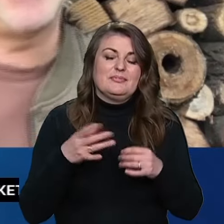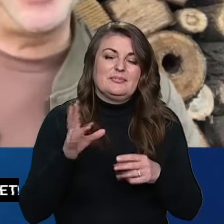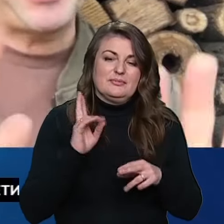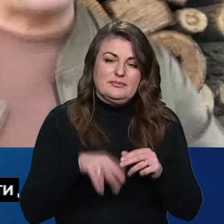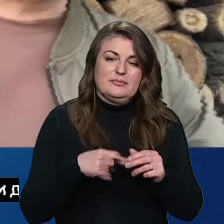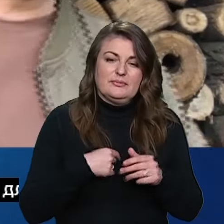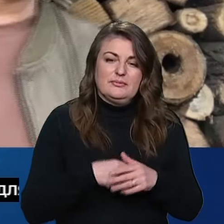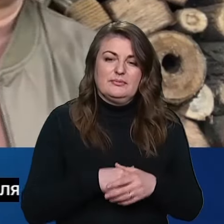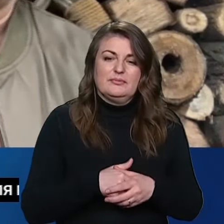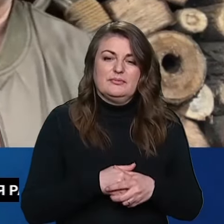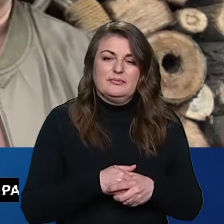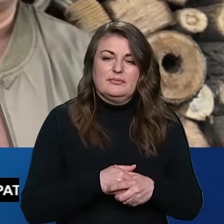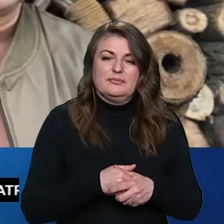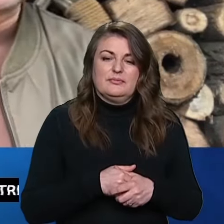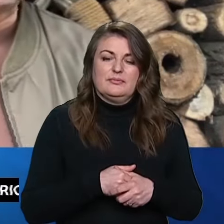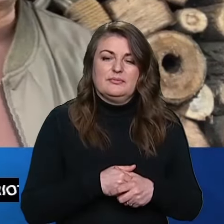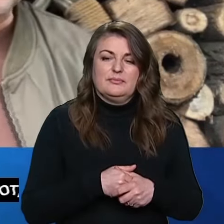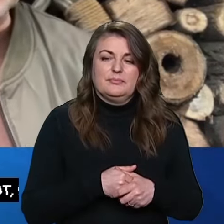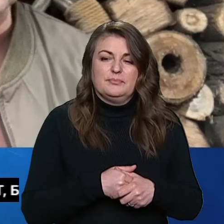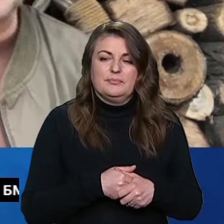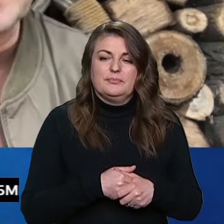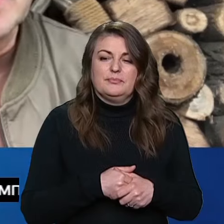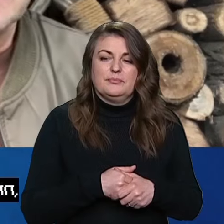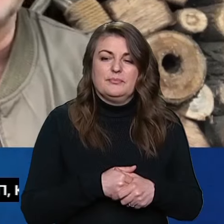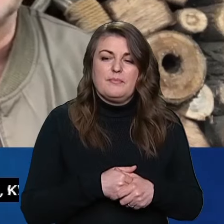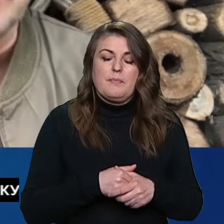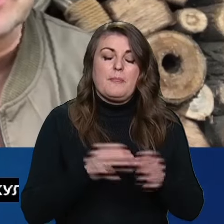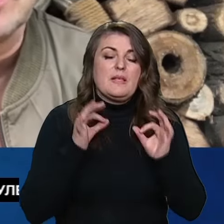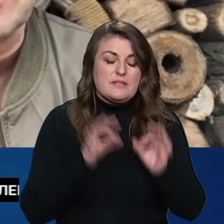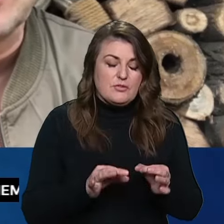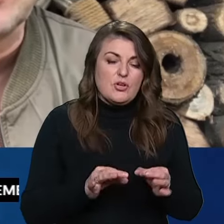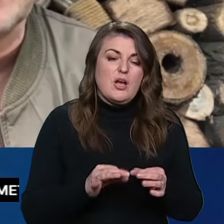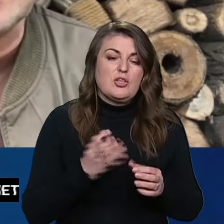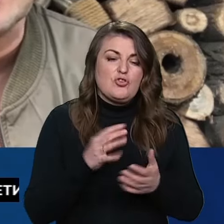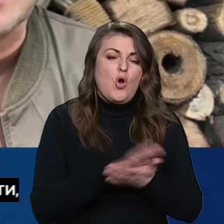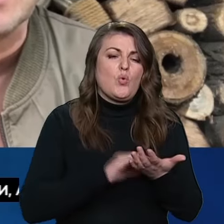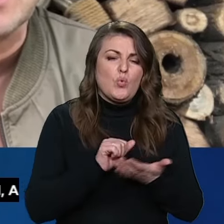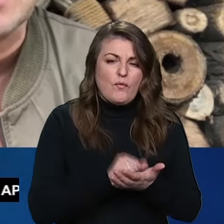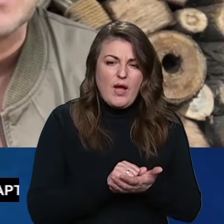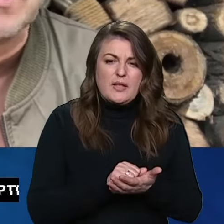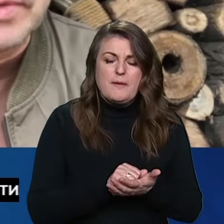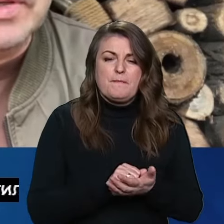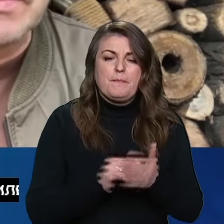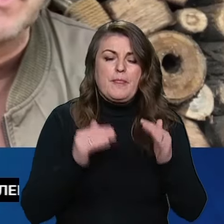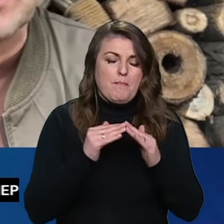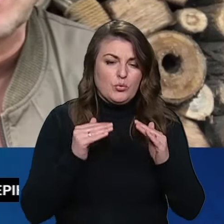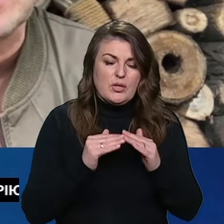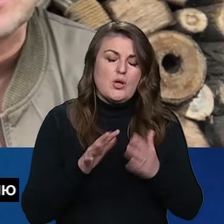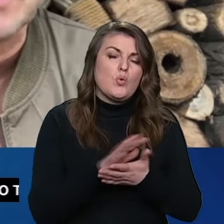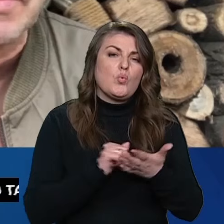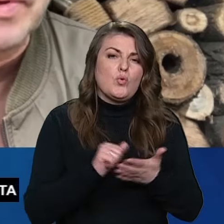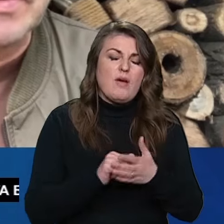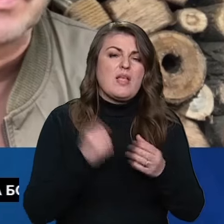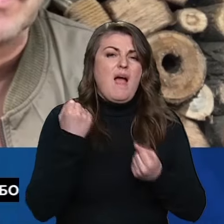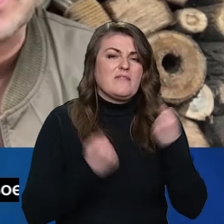давайте ви завершуйте, потім я ставлю запитання. Добре. Звичайно, ще руйнування будинків,